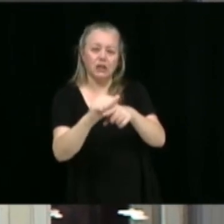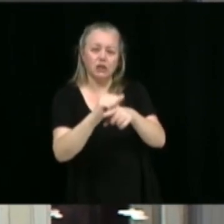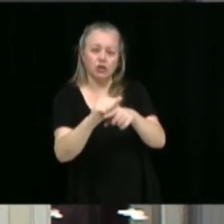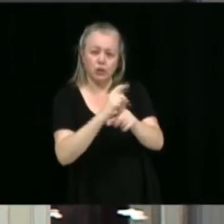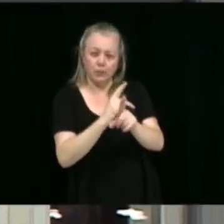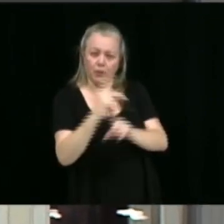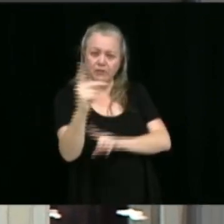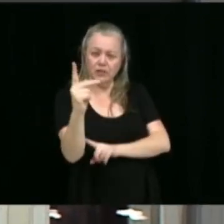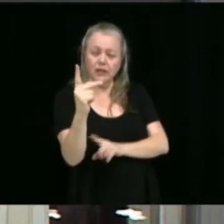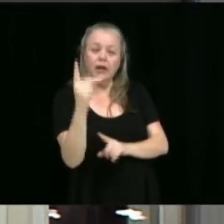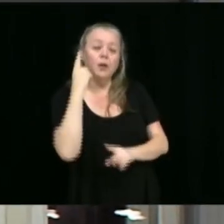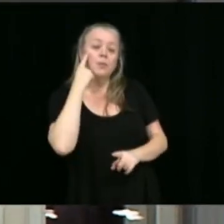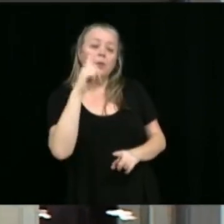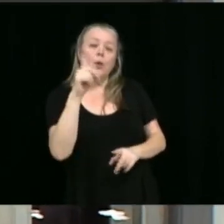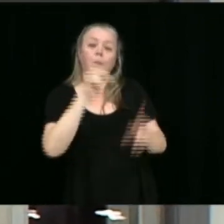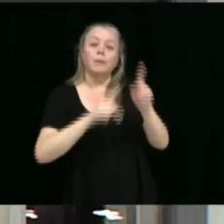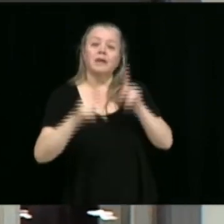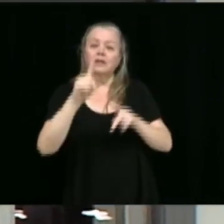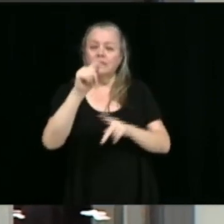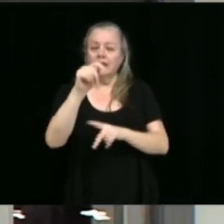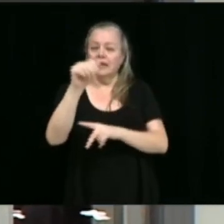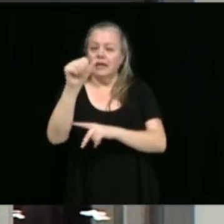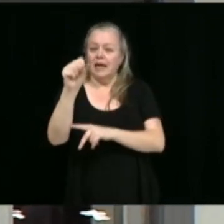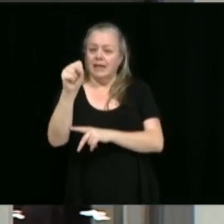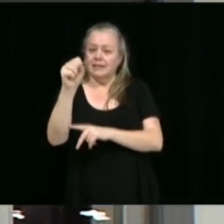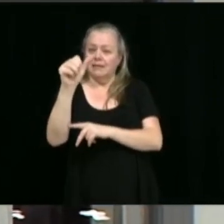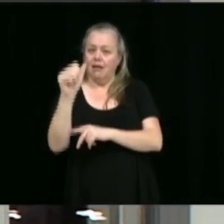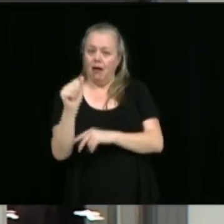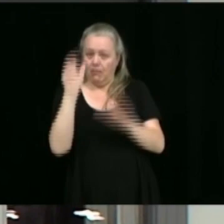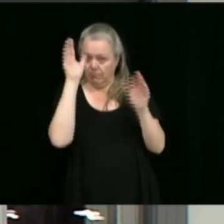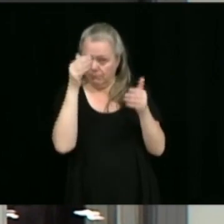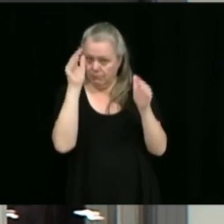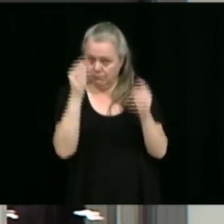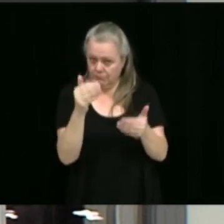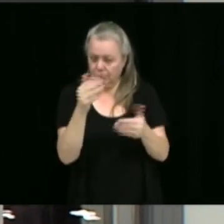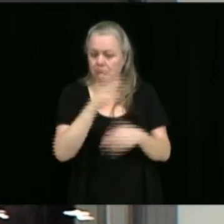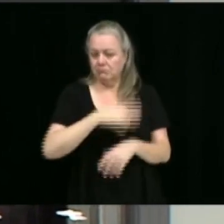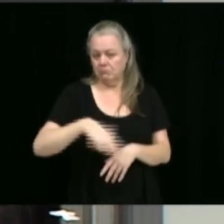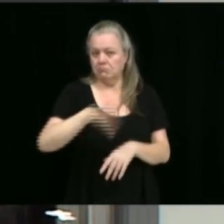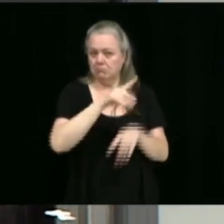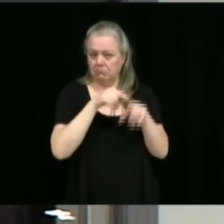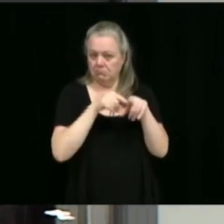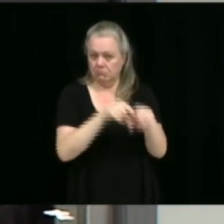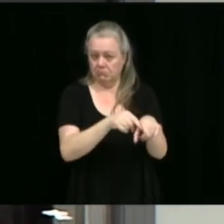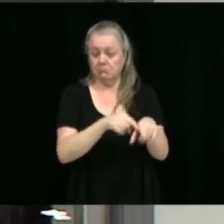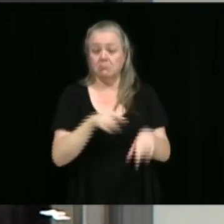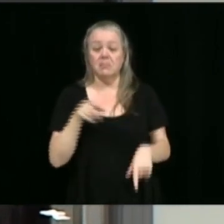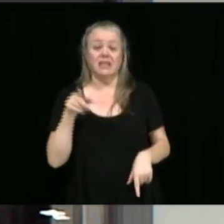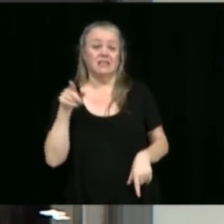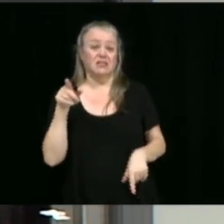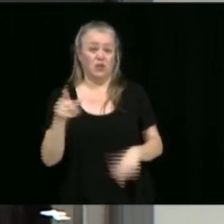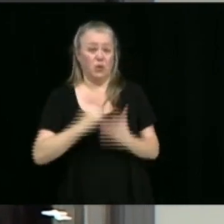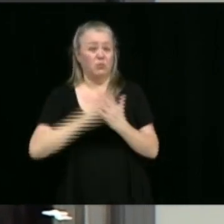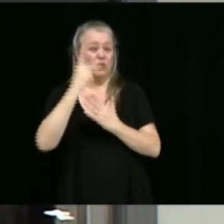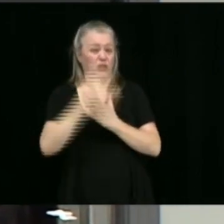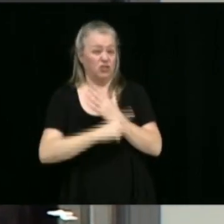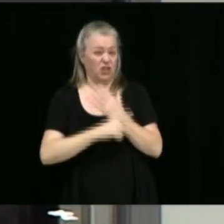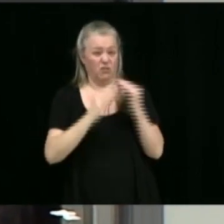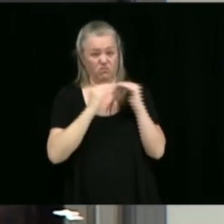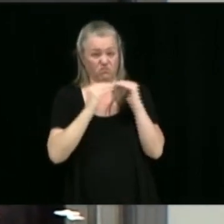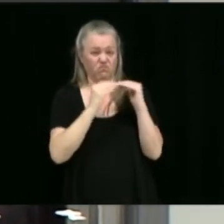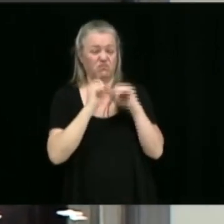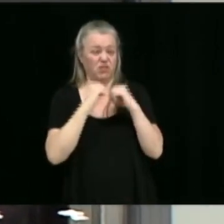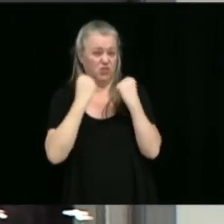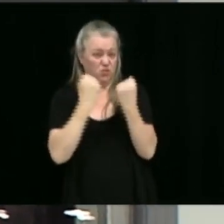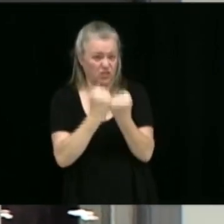de l'autisme dans le secteur agroalimentaire. Ce projet novateur s'inscrit comme un modèle d'inclusion sociale et de mobilisation, démontrant les